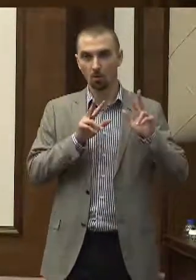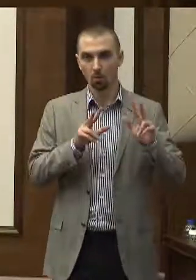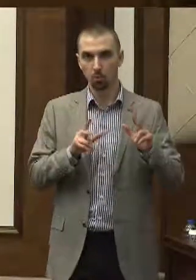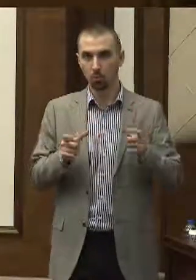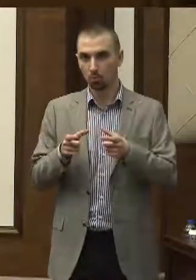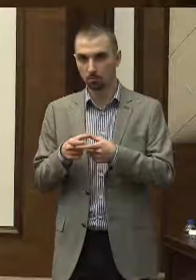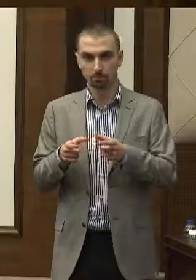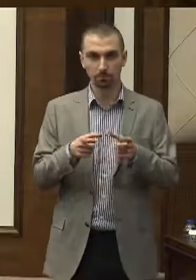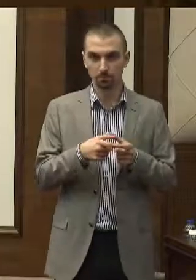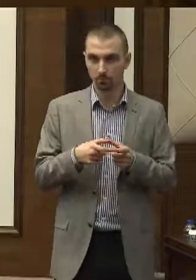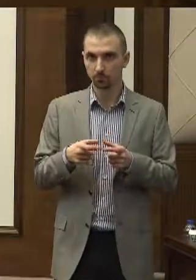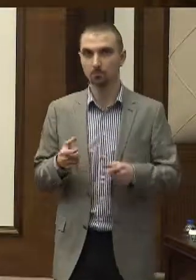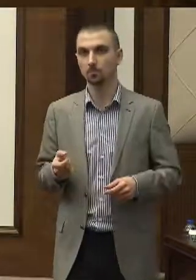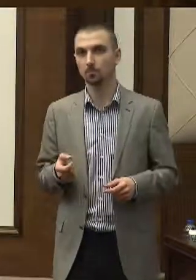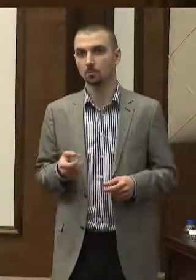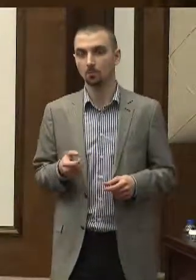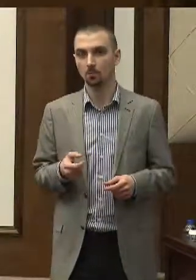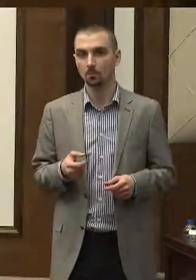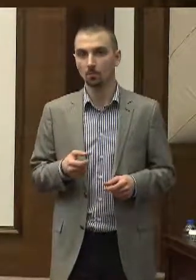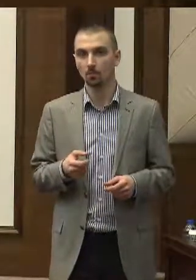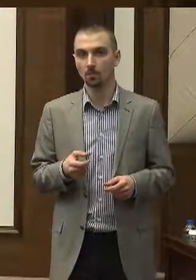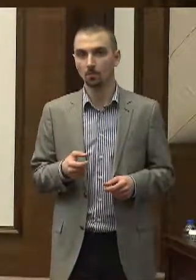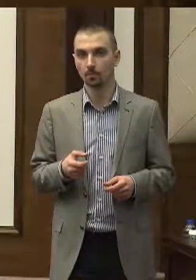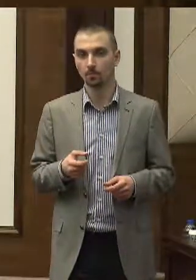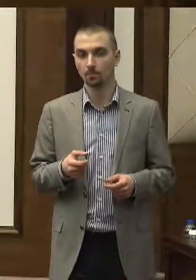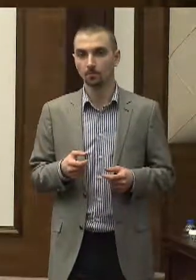yani Büyükçekmece basket ve Büyükçekmece voleybol